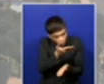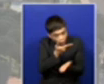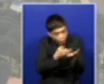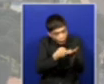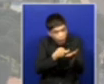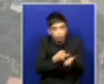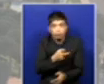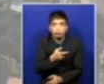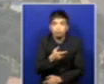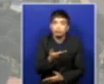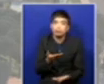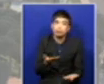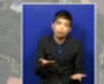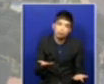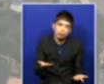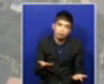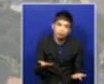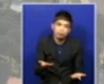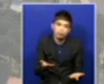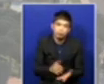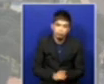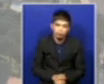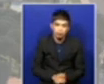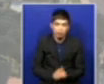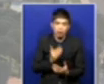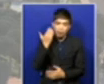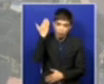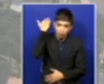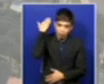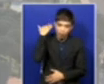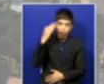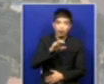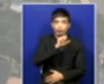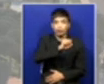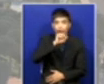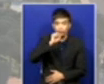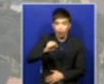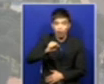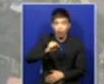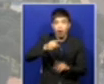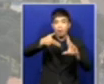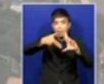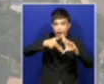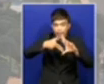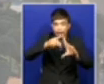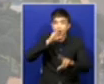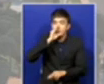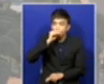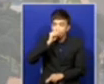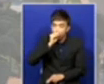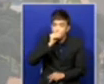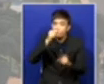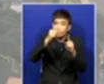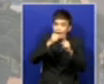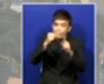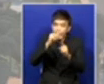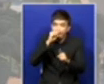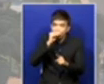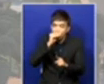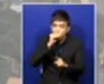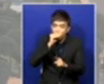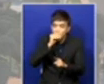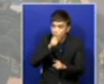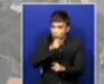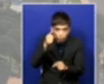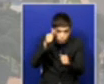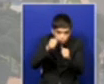อันนี้ไม่ได้พูดเองนะครับเมื่อวานนี้คุณวีรกรคำประกอบส.ส.พลังประชารัฐพูดแบบนี้ผมก็เลยยืนคำมาไม่รู้แกอยู่หรือเปล่าเผื่อแก